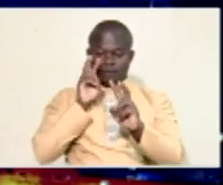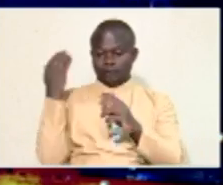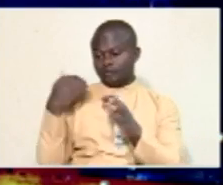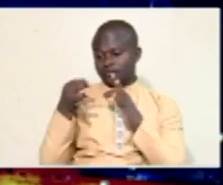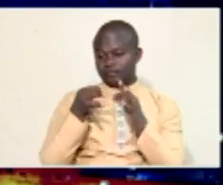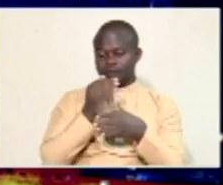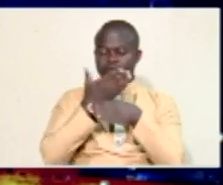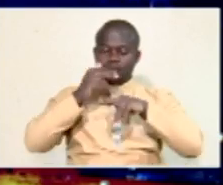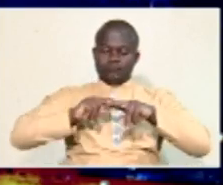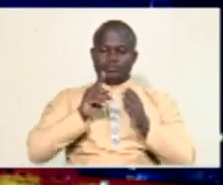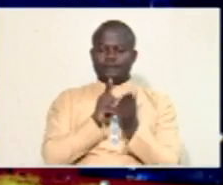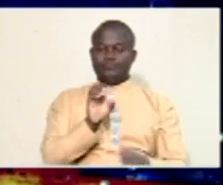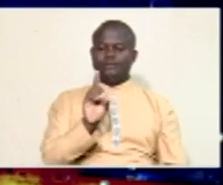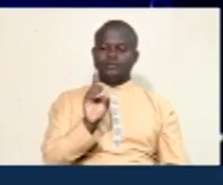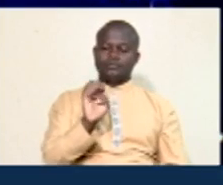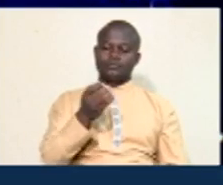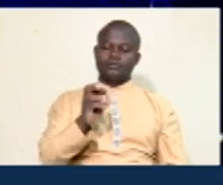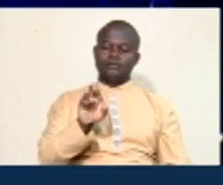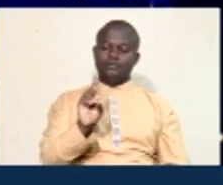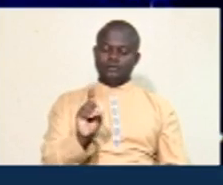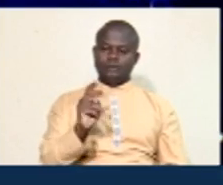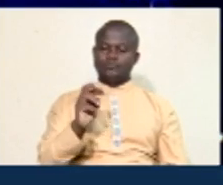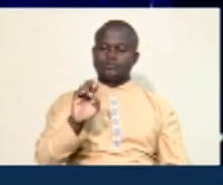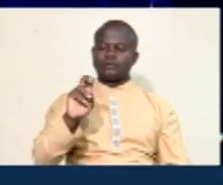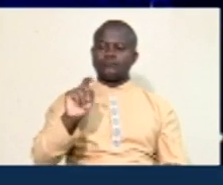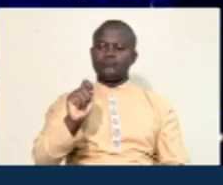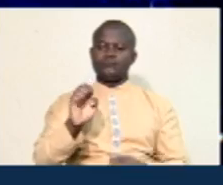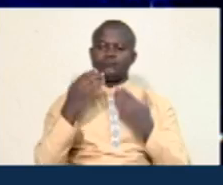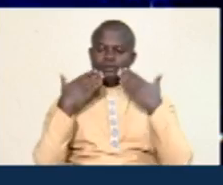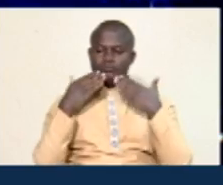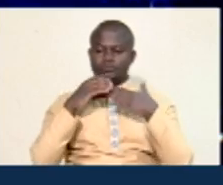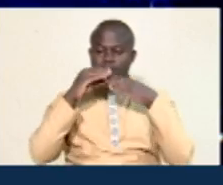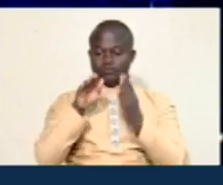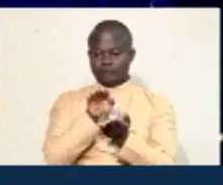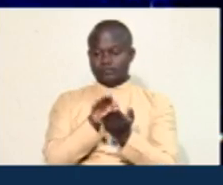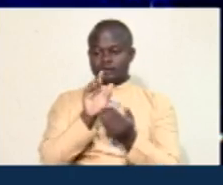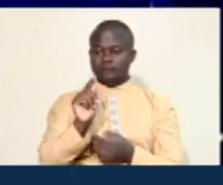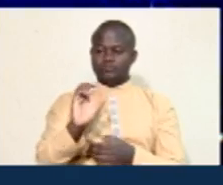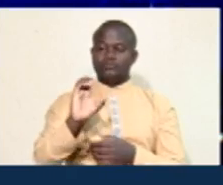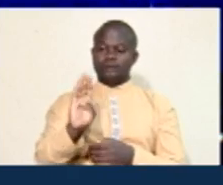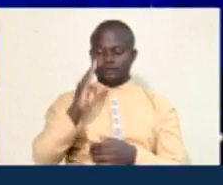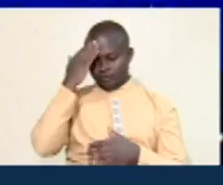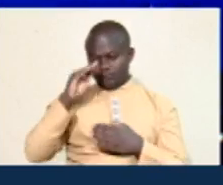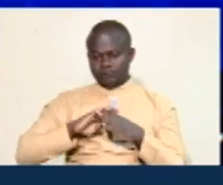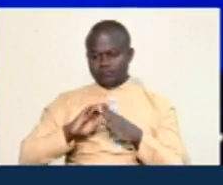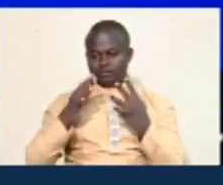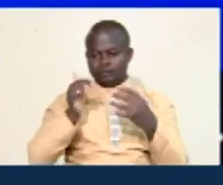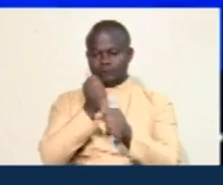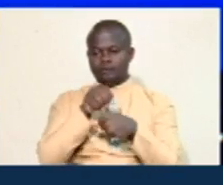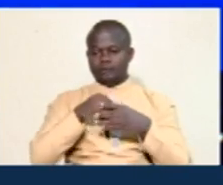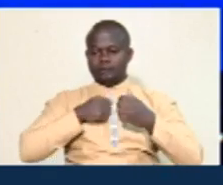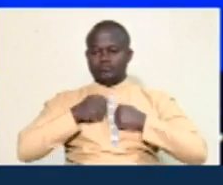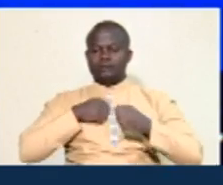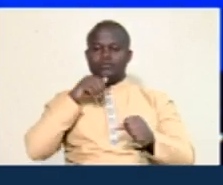Tubikomojeho mu ngingo ko Minisitiri w'Intebe Dr. Edouard Ngirente yashimye ubuyobozi bwa Banki ya KCB Group kubera ishoramari bamaze gukora mu Rwanda